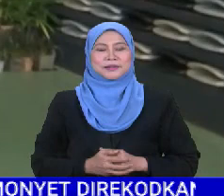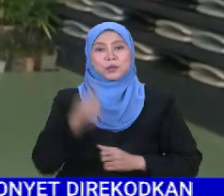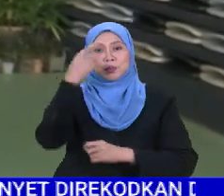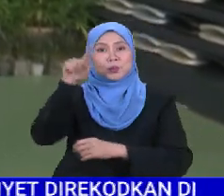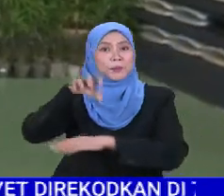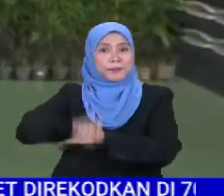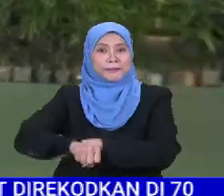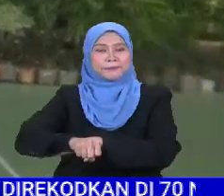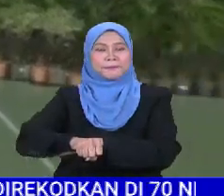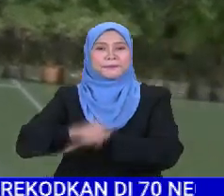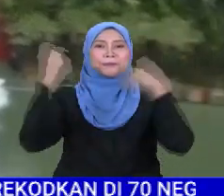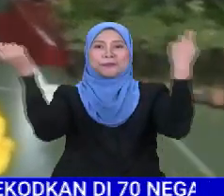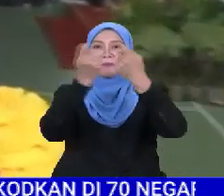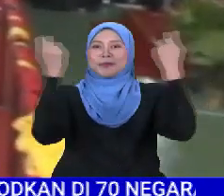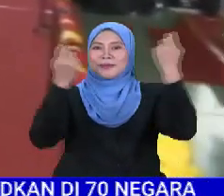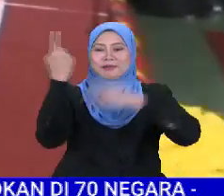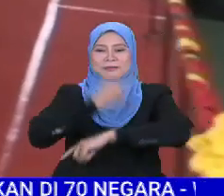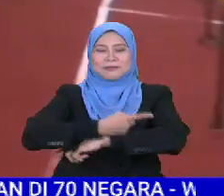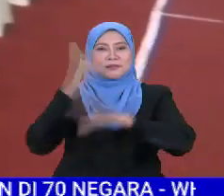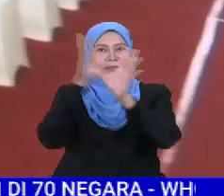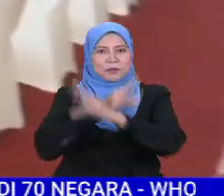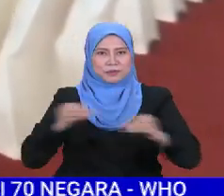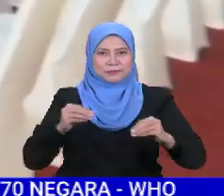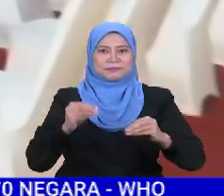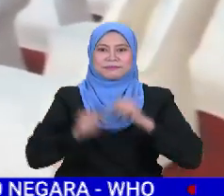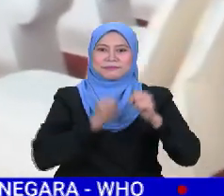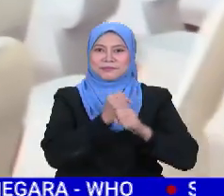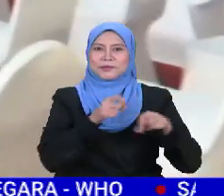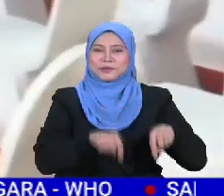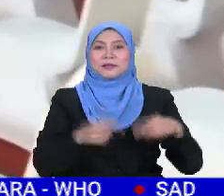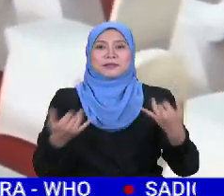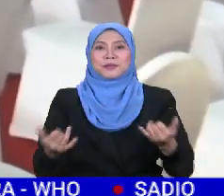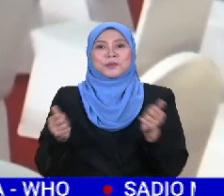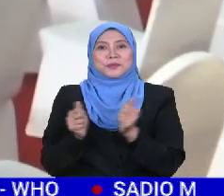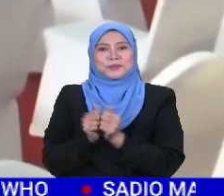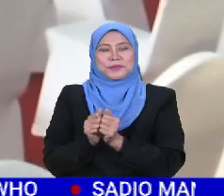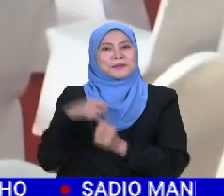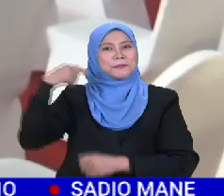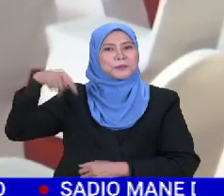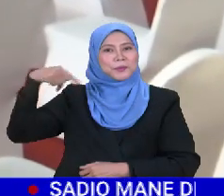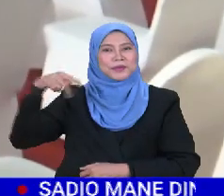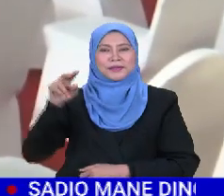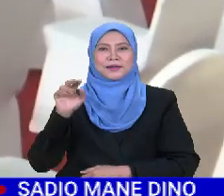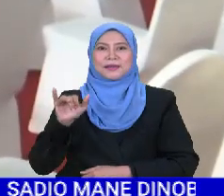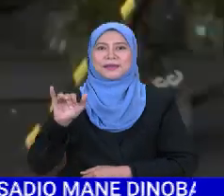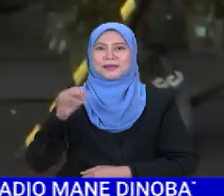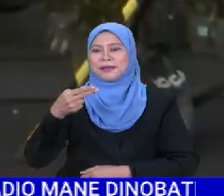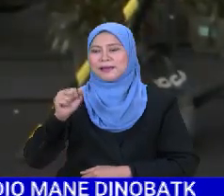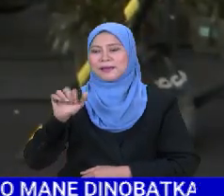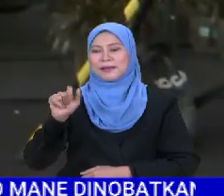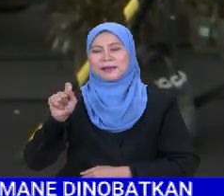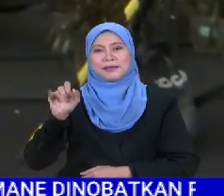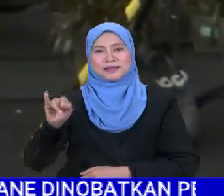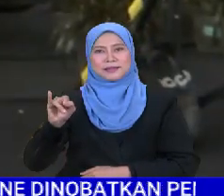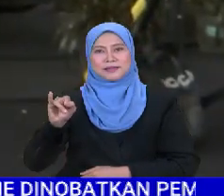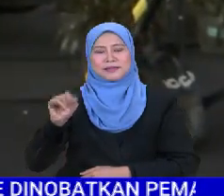malam sambutan Hari Sarawak untuk tahun ini. Dan sekarang saya bersama dengan Puan Nur Hayati Bidin yang